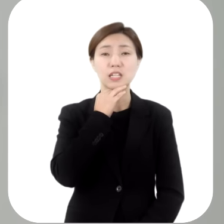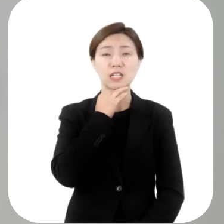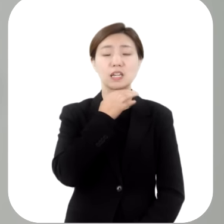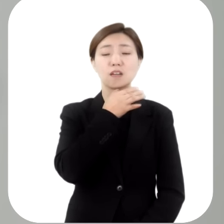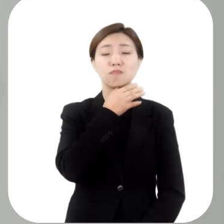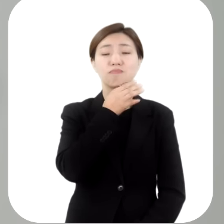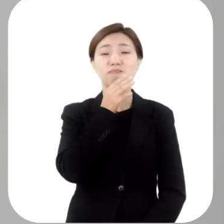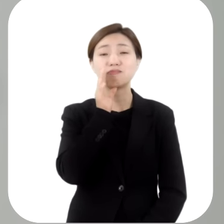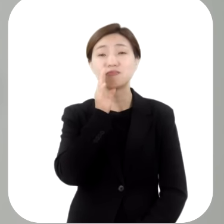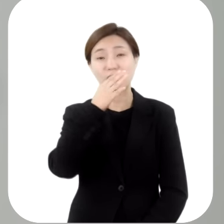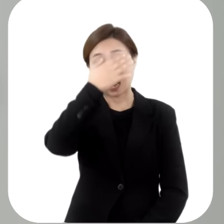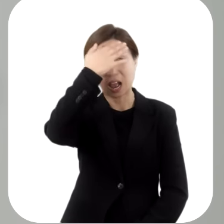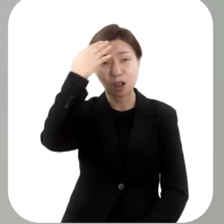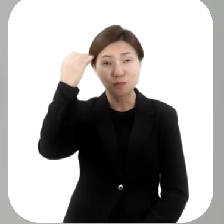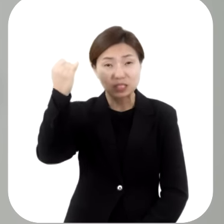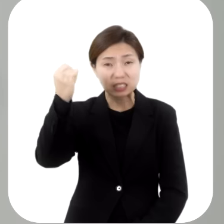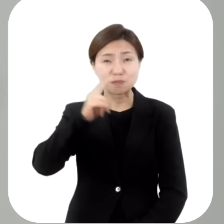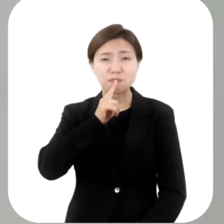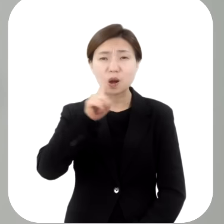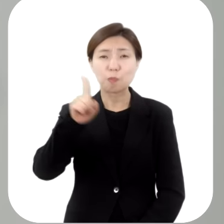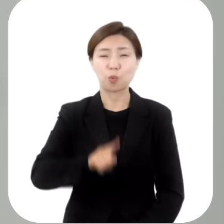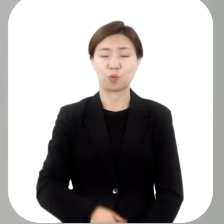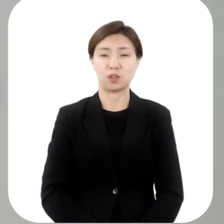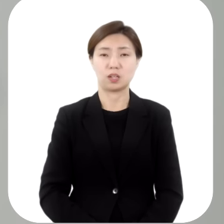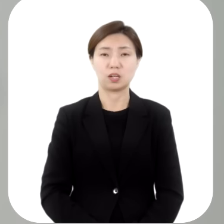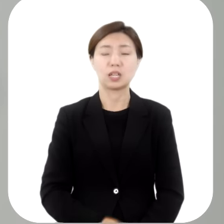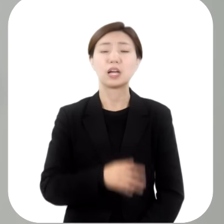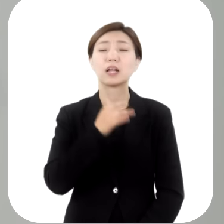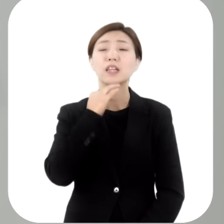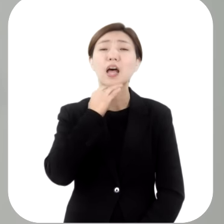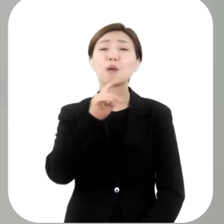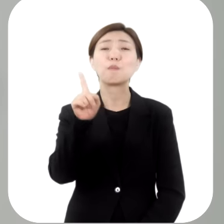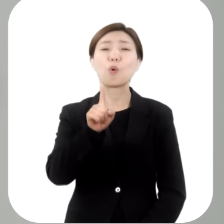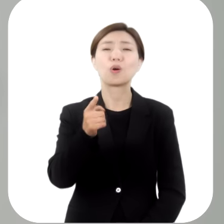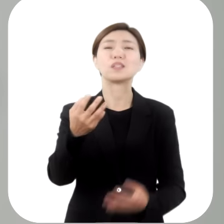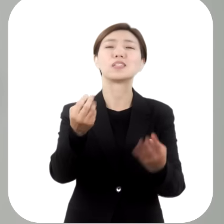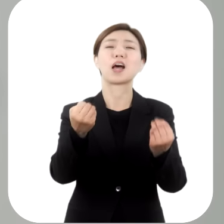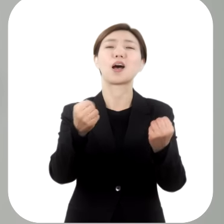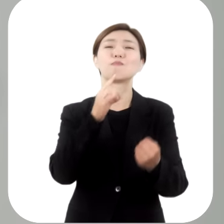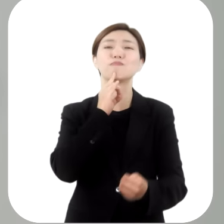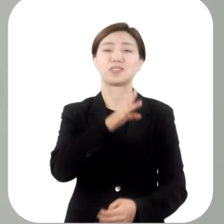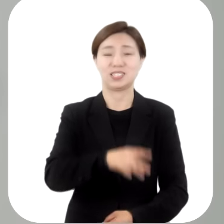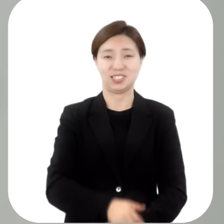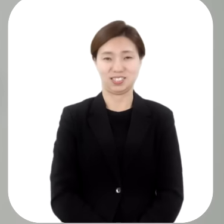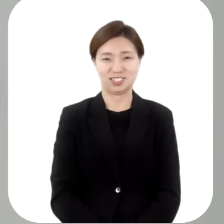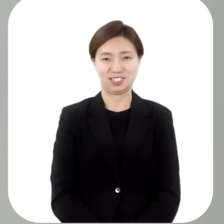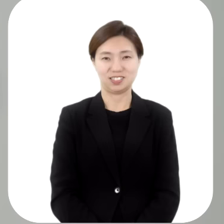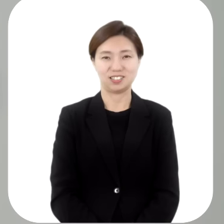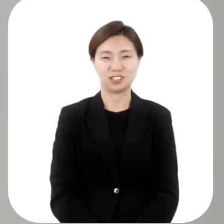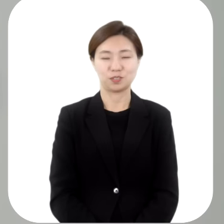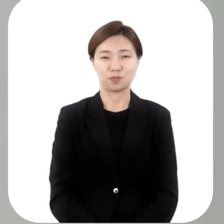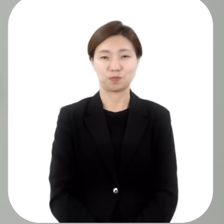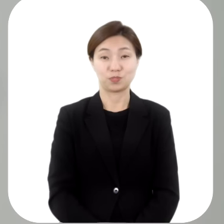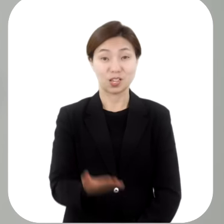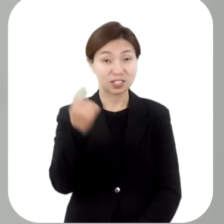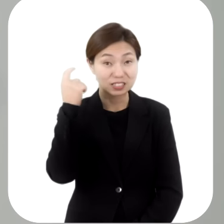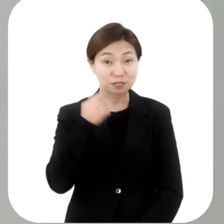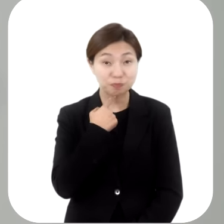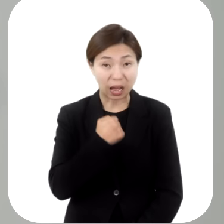연세 드신 할머니들 얘기 들어보면 나이는 숫자에 불과하다 이런 얘기